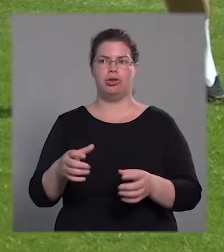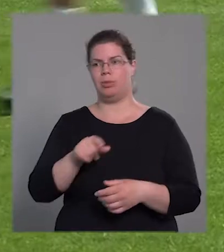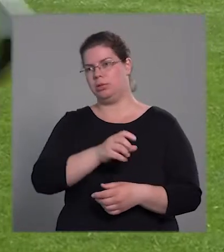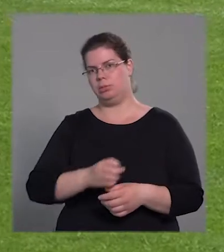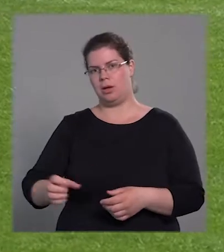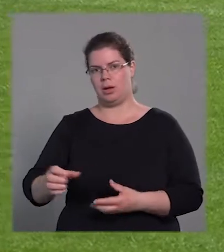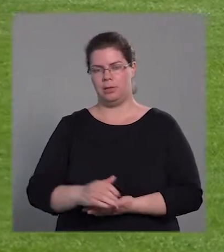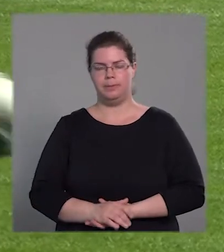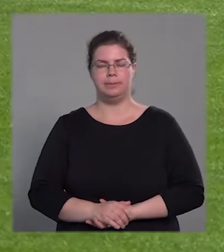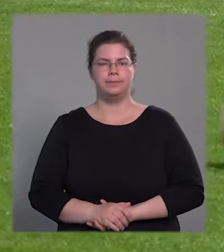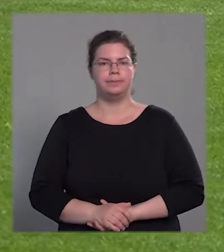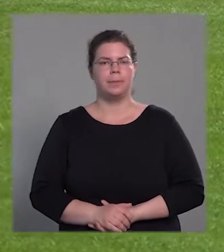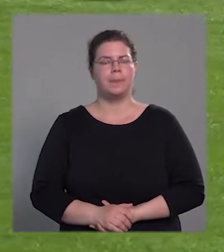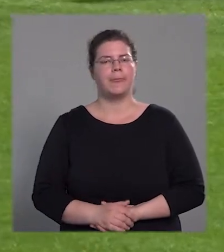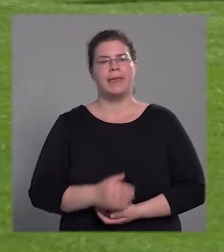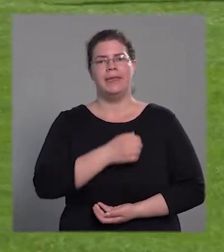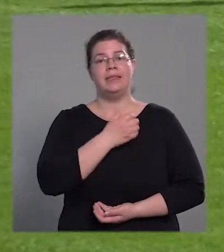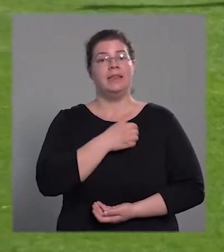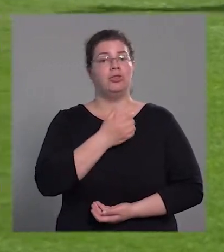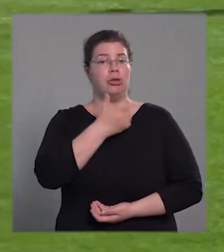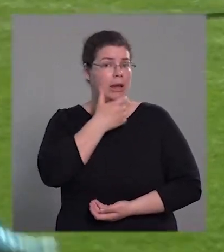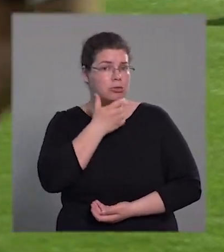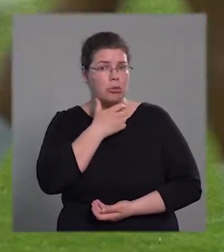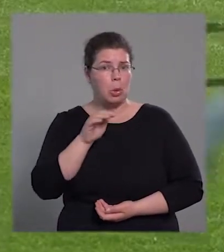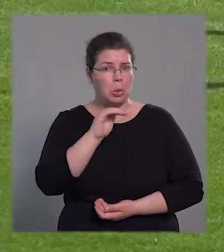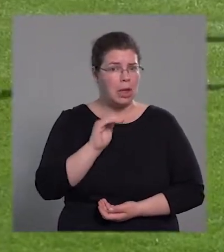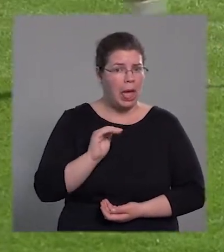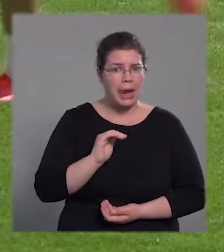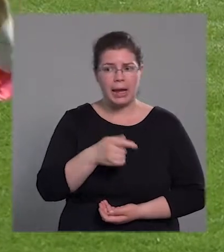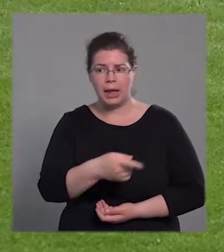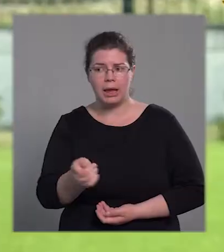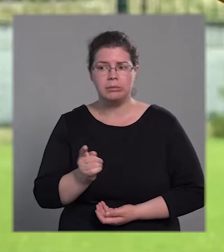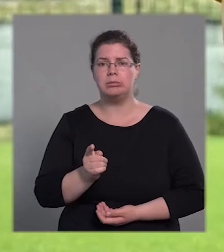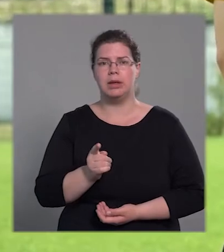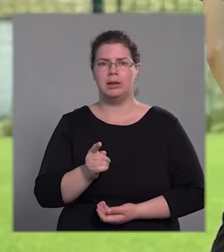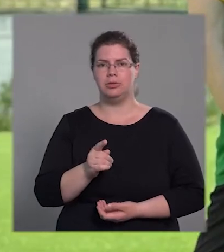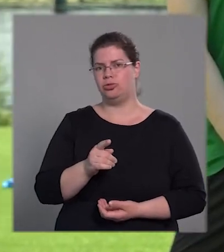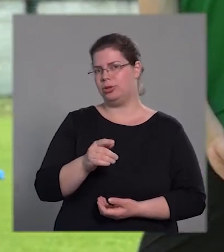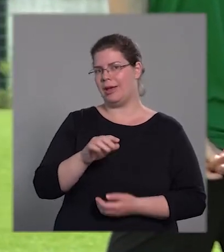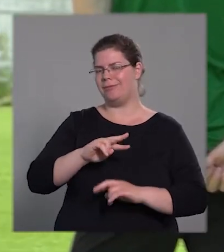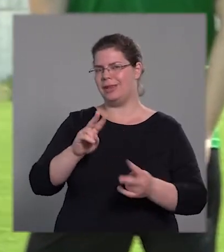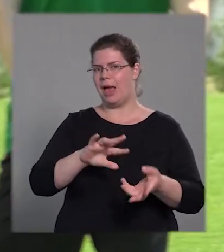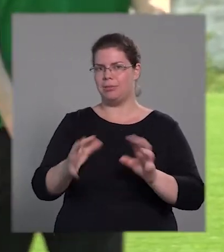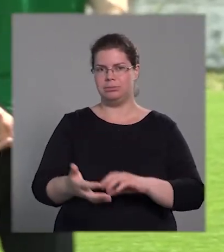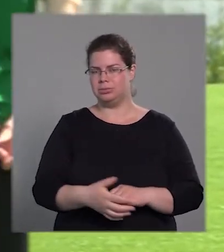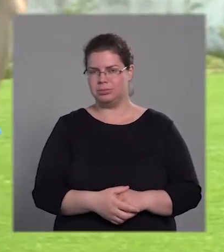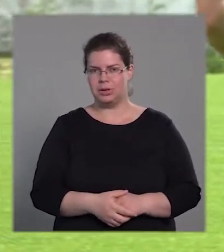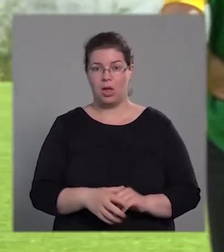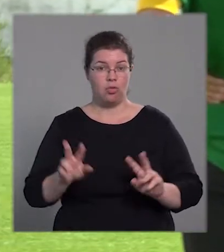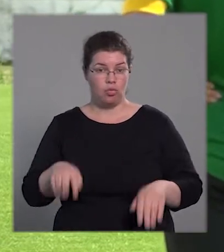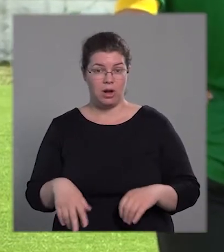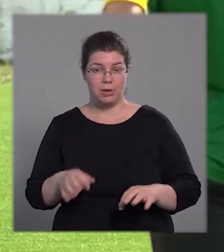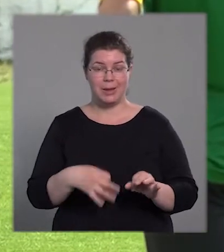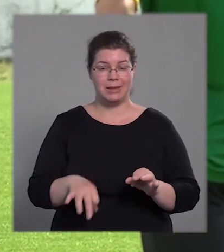kerüljenek. Az iskoláskorú gyerekek házatáján is felborult a világ, ugye valójában